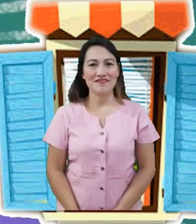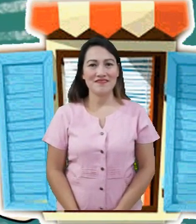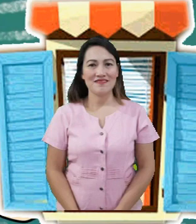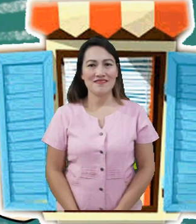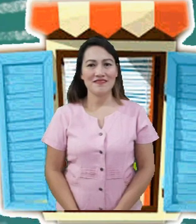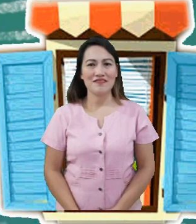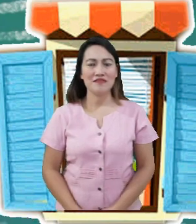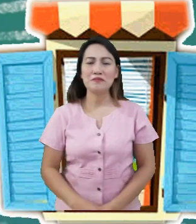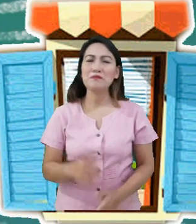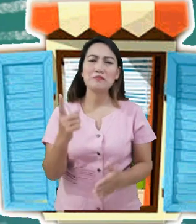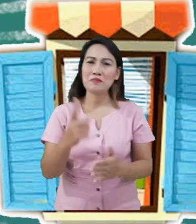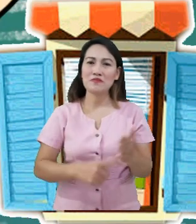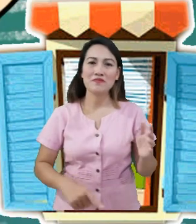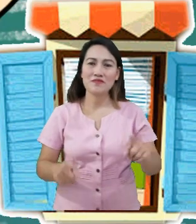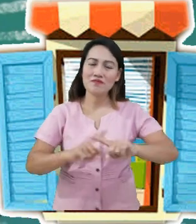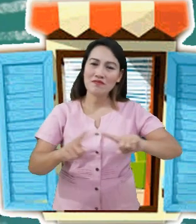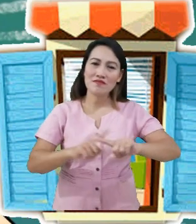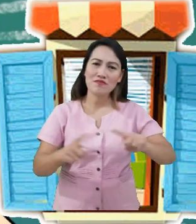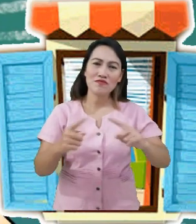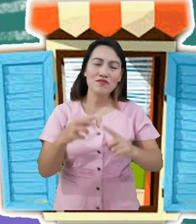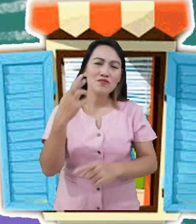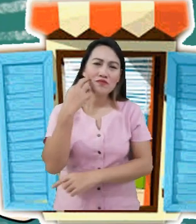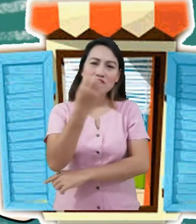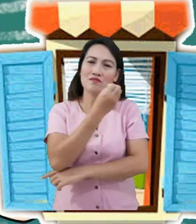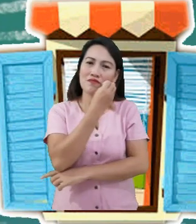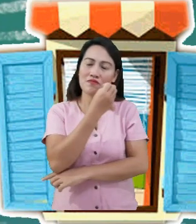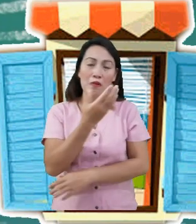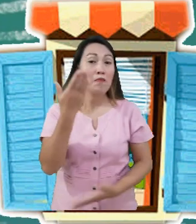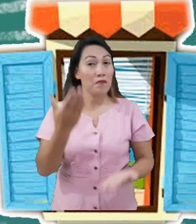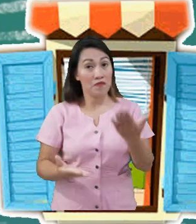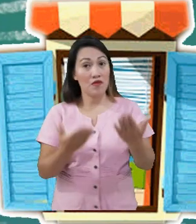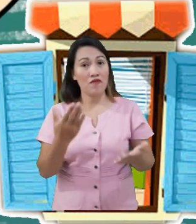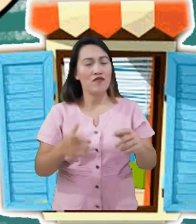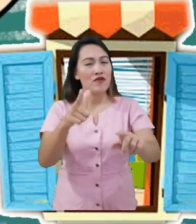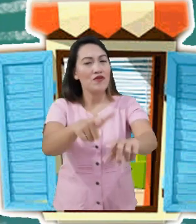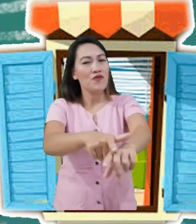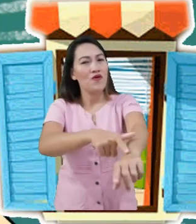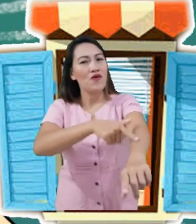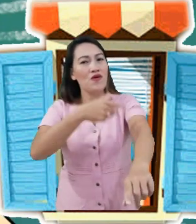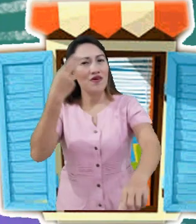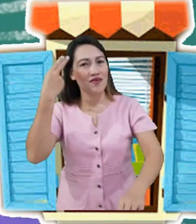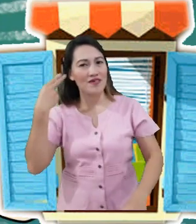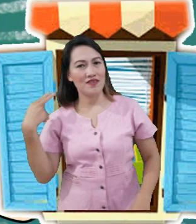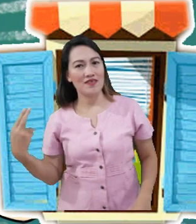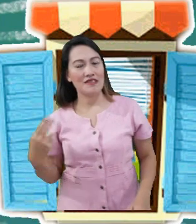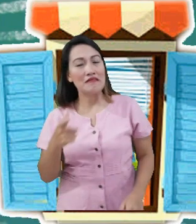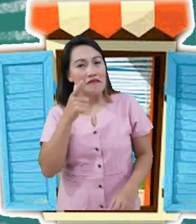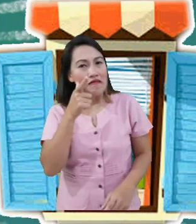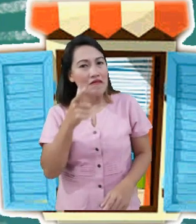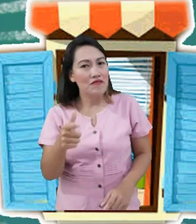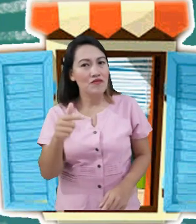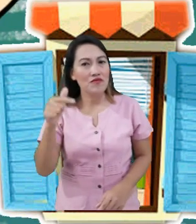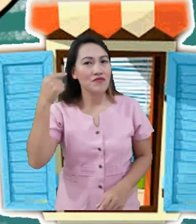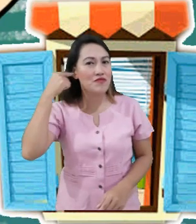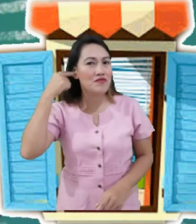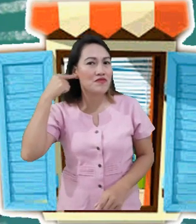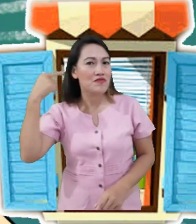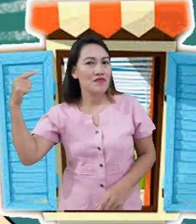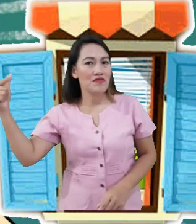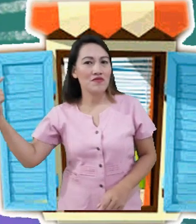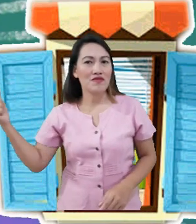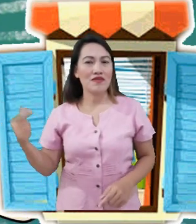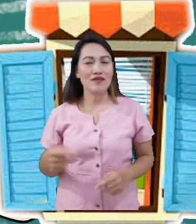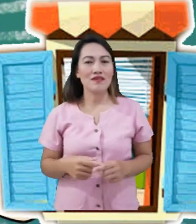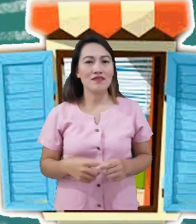Ano kaya ang kakaiba kay Rosario? Siguro'y napakahaba ng kanyang buhok na tila ginto na kumikinang tuwing nasisilayan